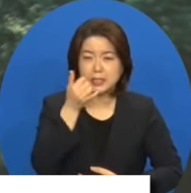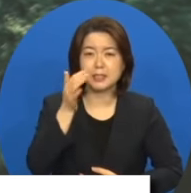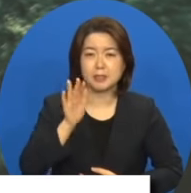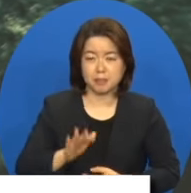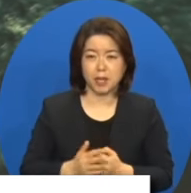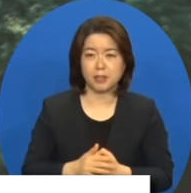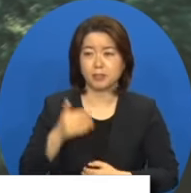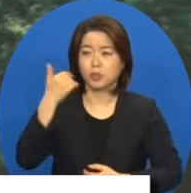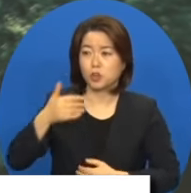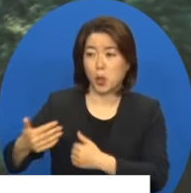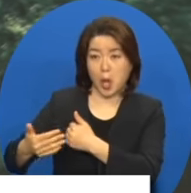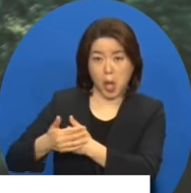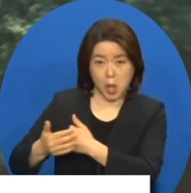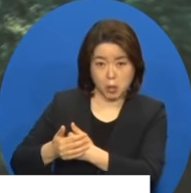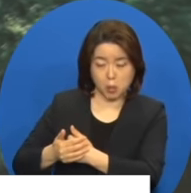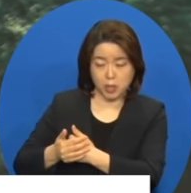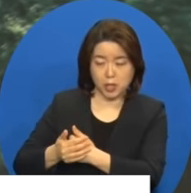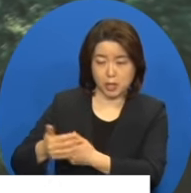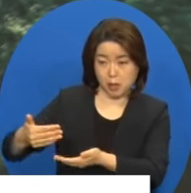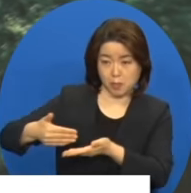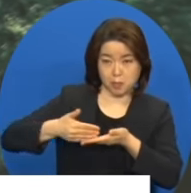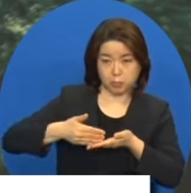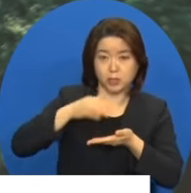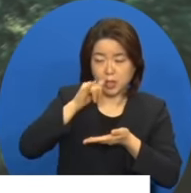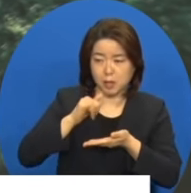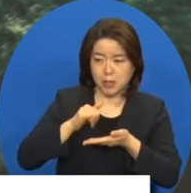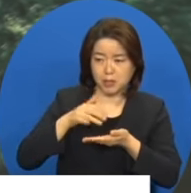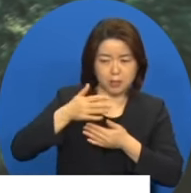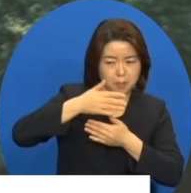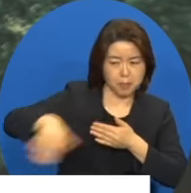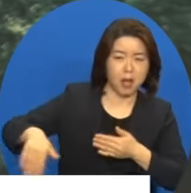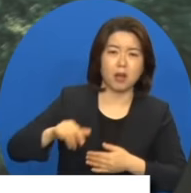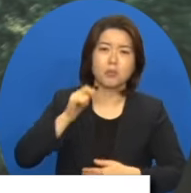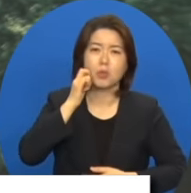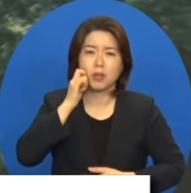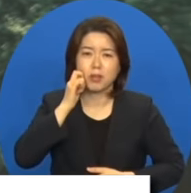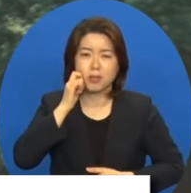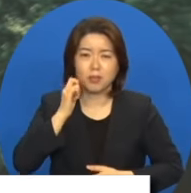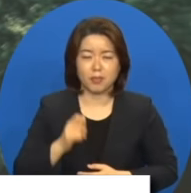누군가가 도와달라는 요청이 오면 그걸 뿌리칠 수가 없어요.